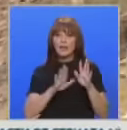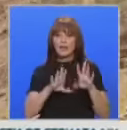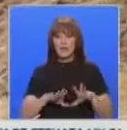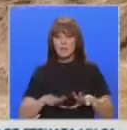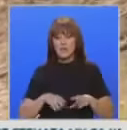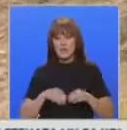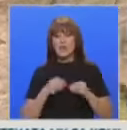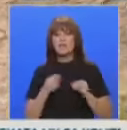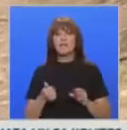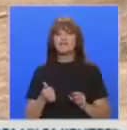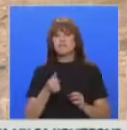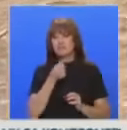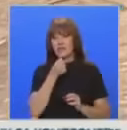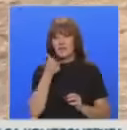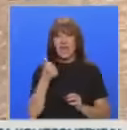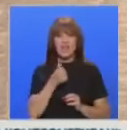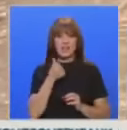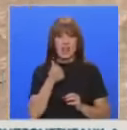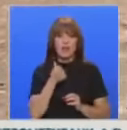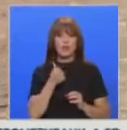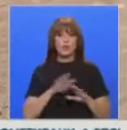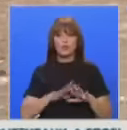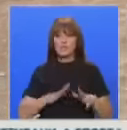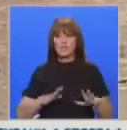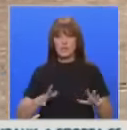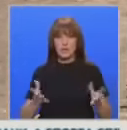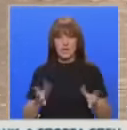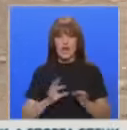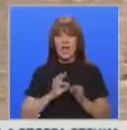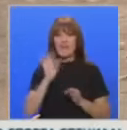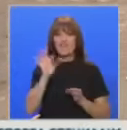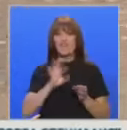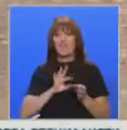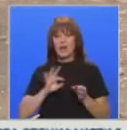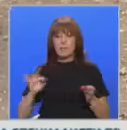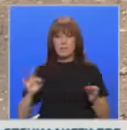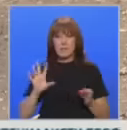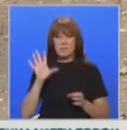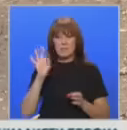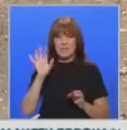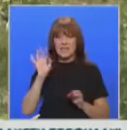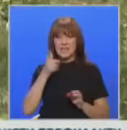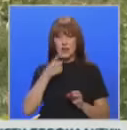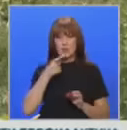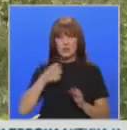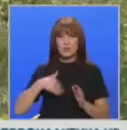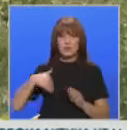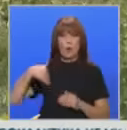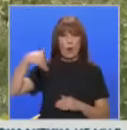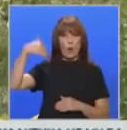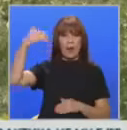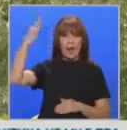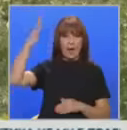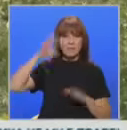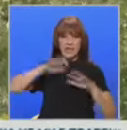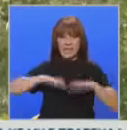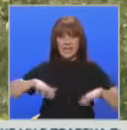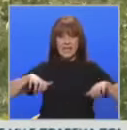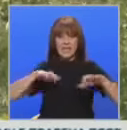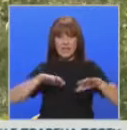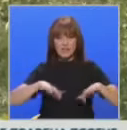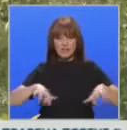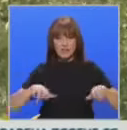Но в действителност не било така. Върби 50 годишни, големи, изровено, без работещ